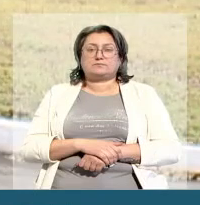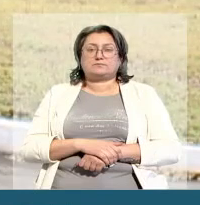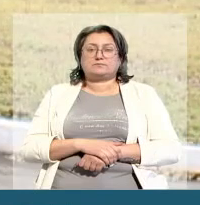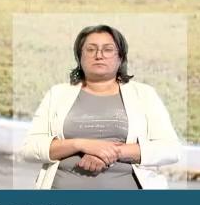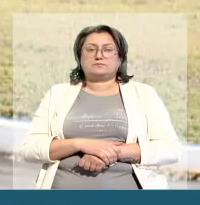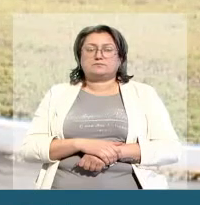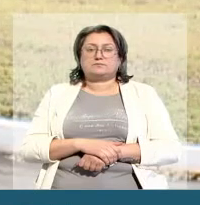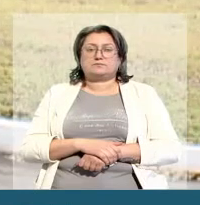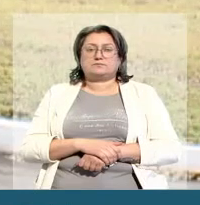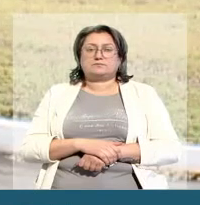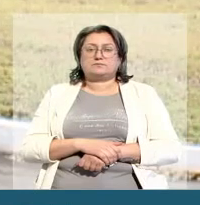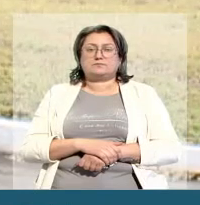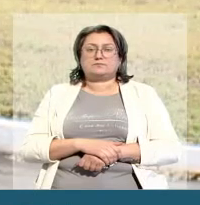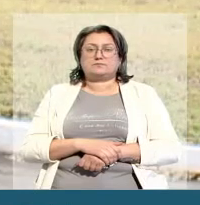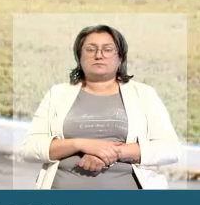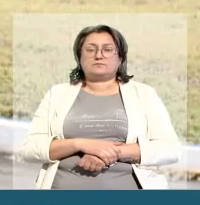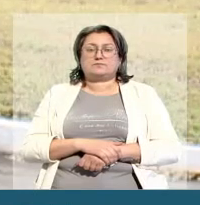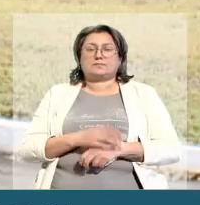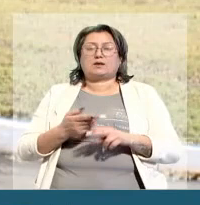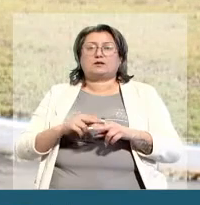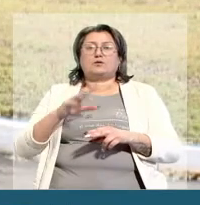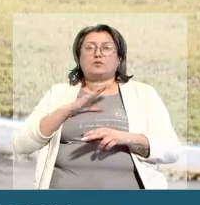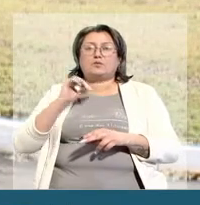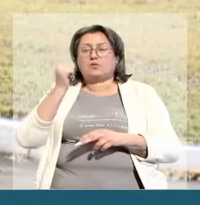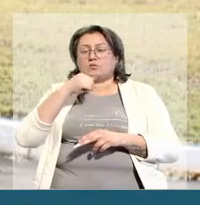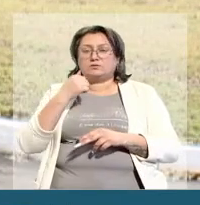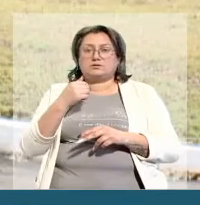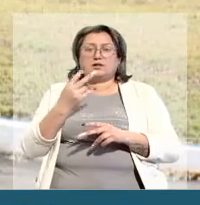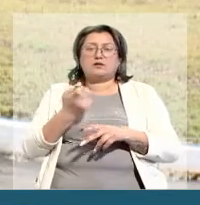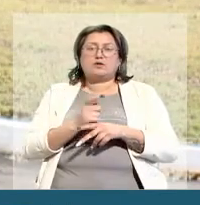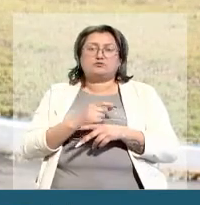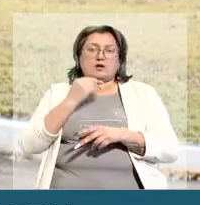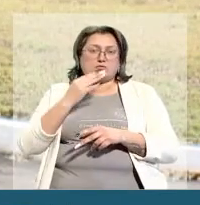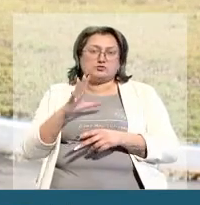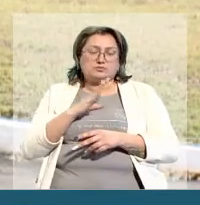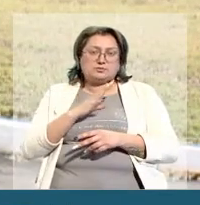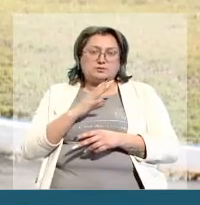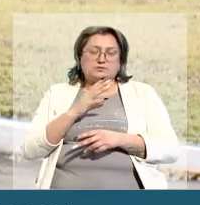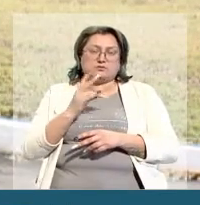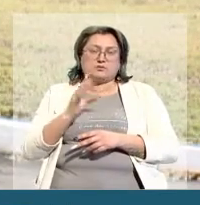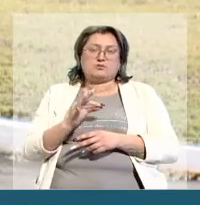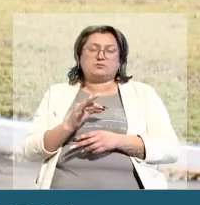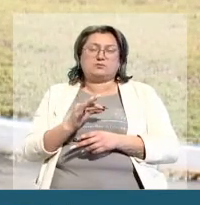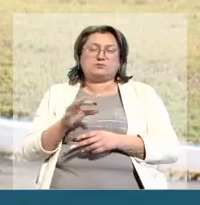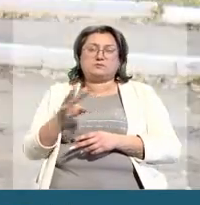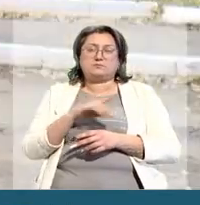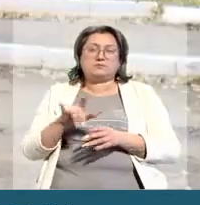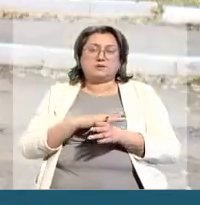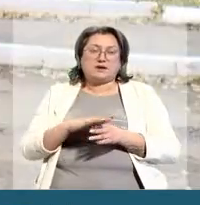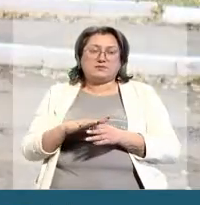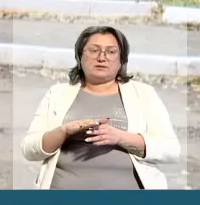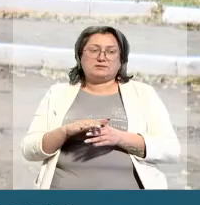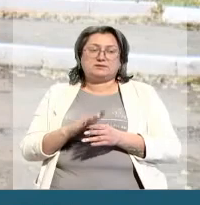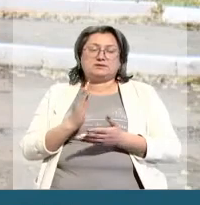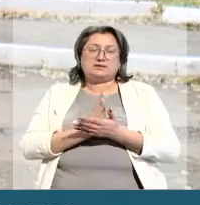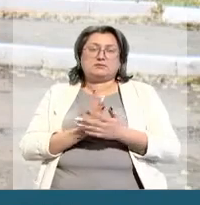уақыты ішкінгі де оңай етеген жоқ. Бірақ соған қарамастан біздің шаруашылық уақытында үлгіріп жинау алды.